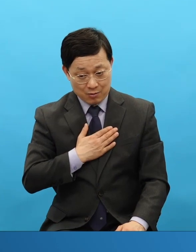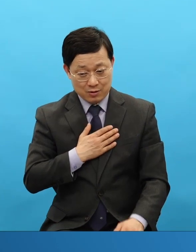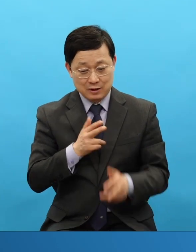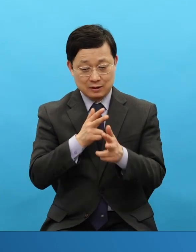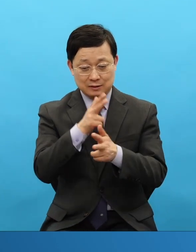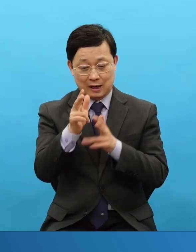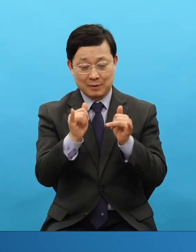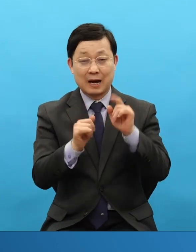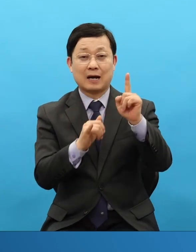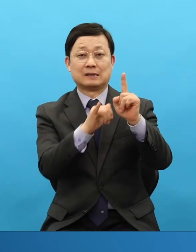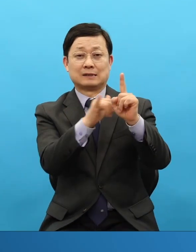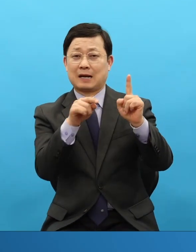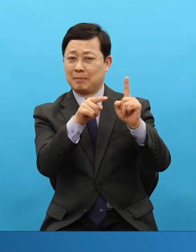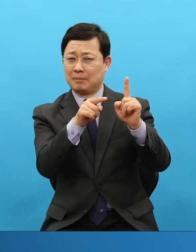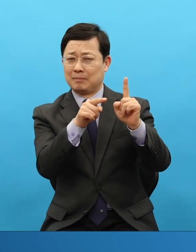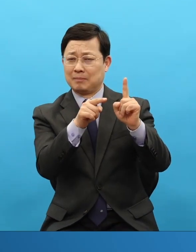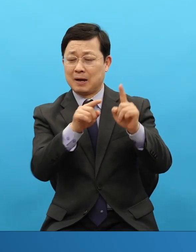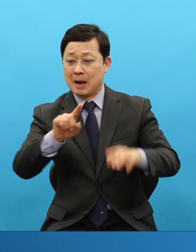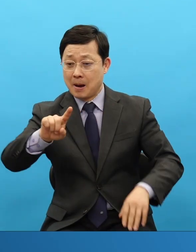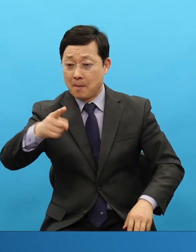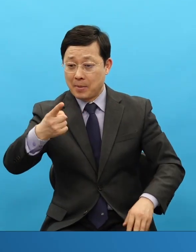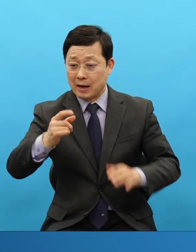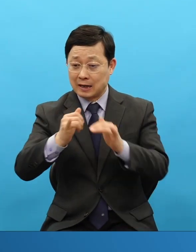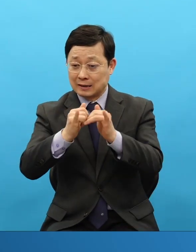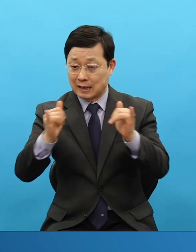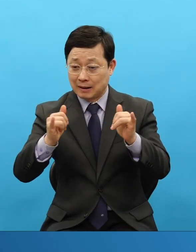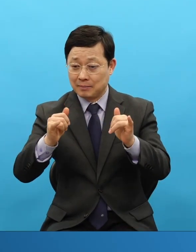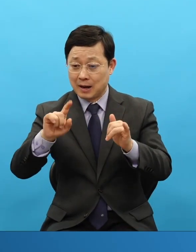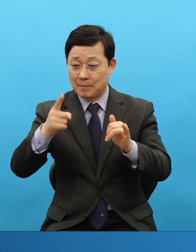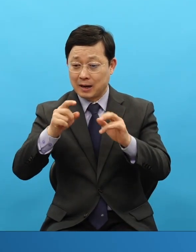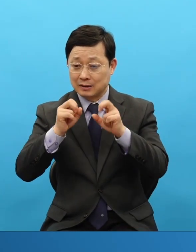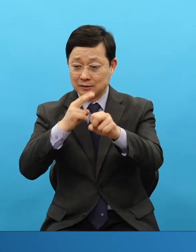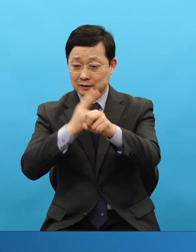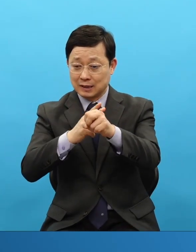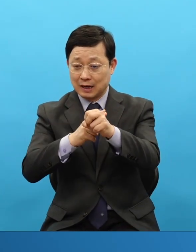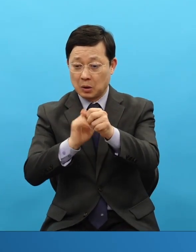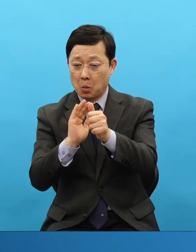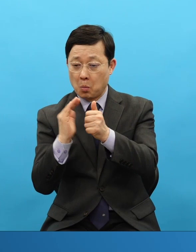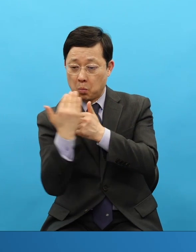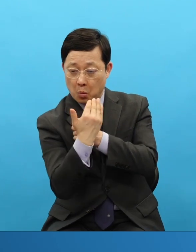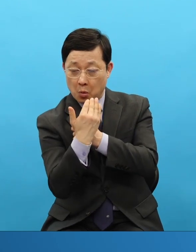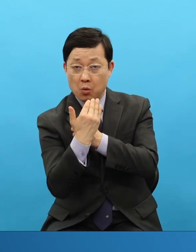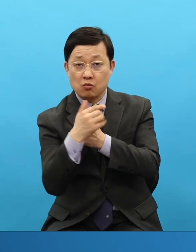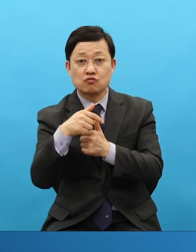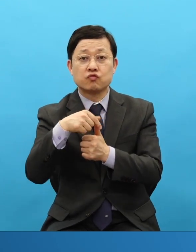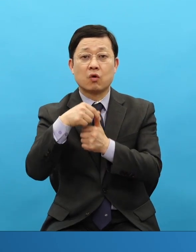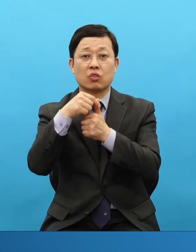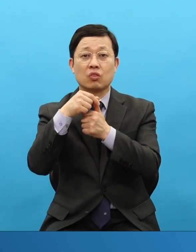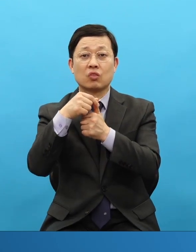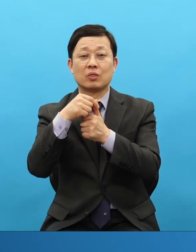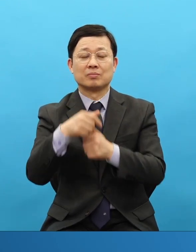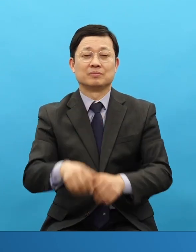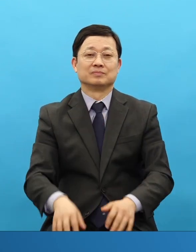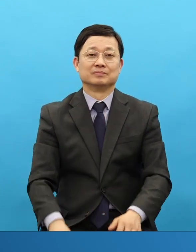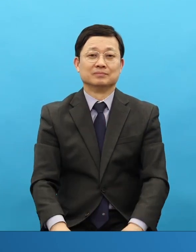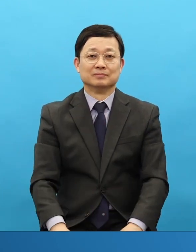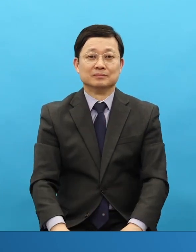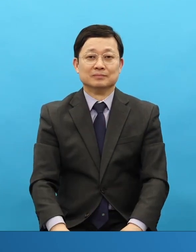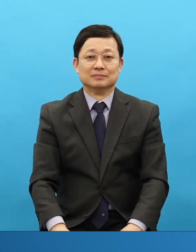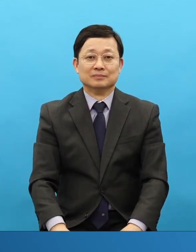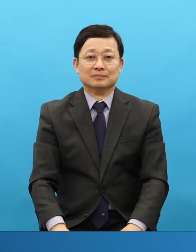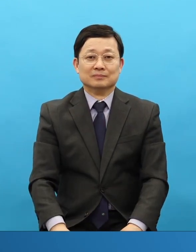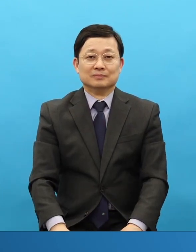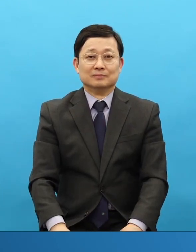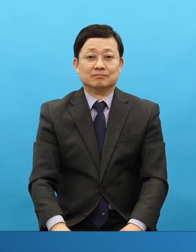통해 가지고 하나님은 100명의 선자를 숨기고요. Through one precious business person who knew the covenant and the gospel, he hid 100